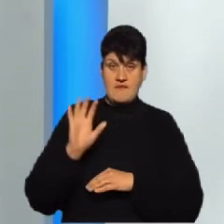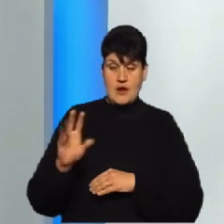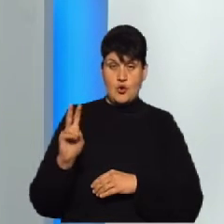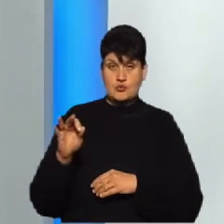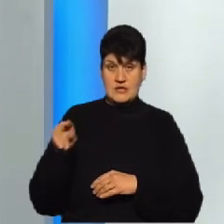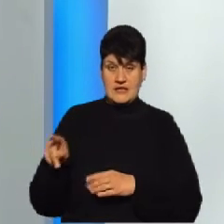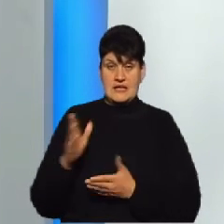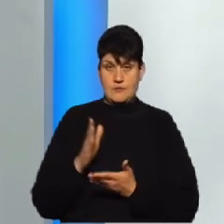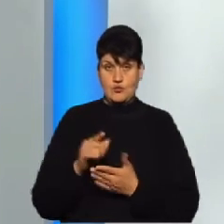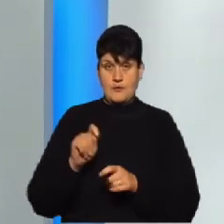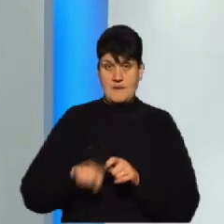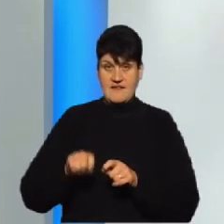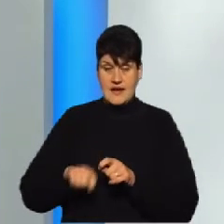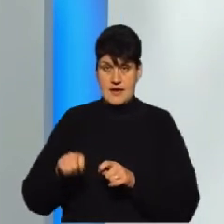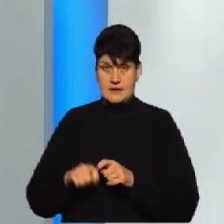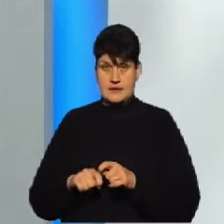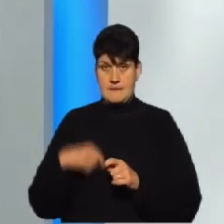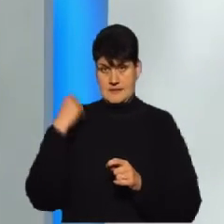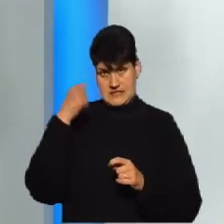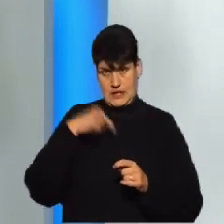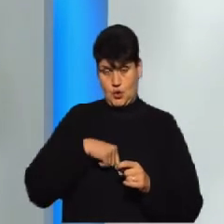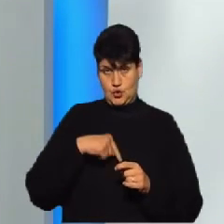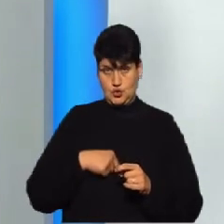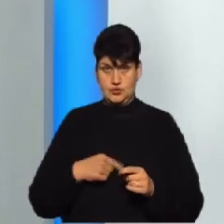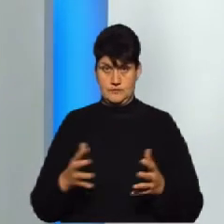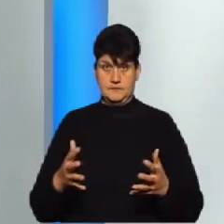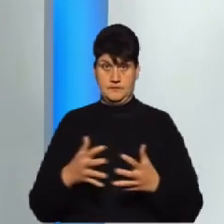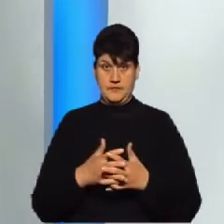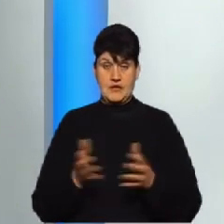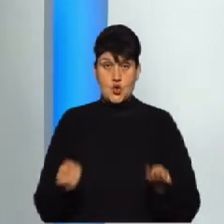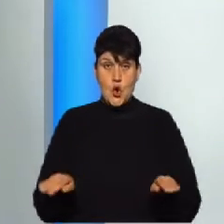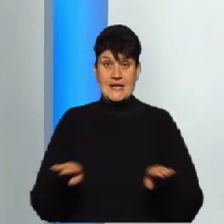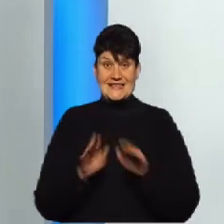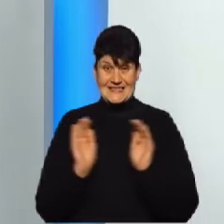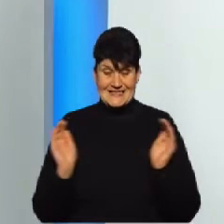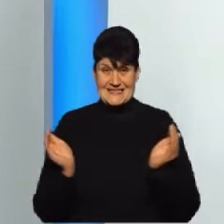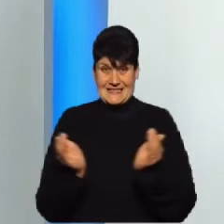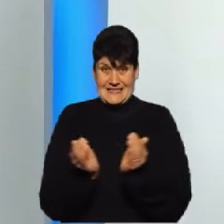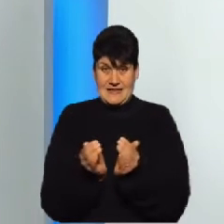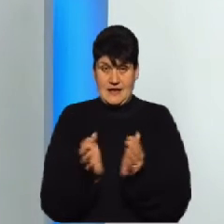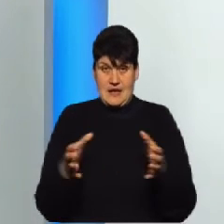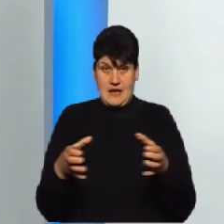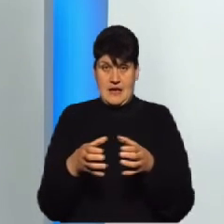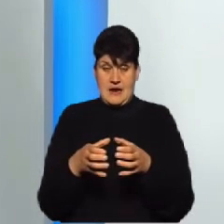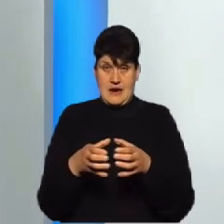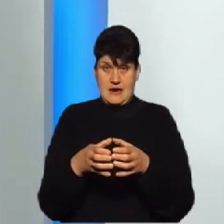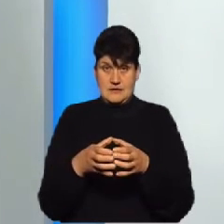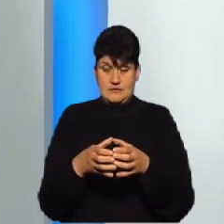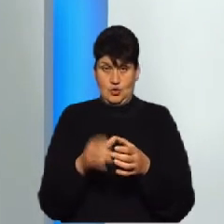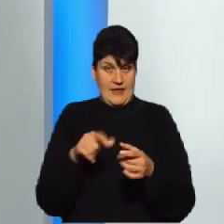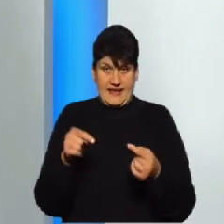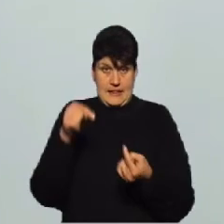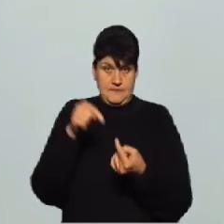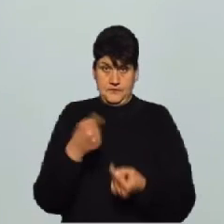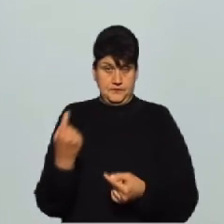на психологічну сумісність. Якщо закрити в період несумісності психологічно несумісних людей, а інколи це